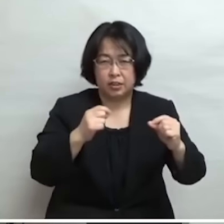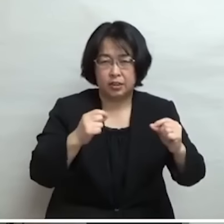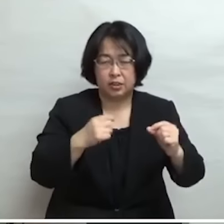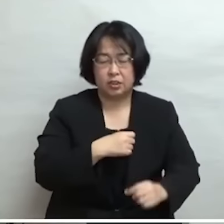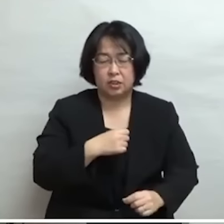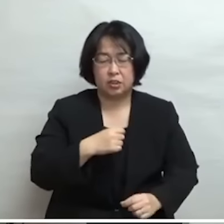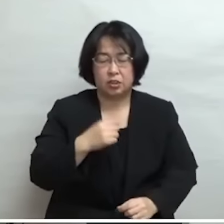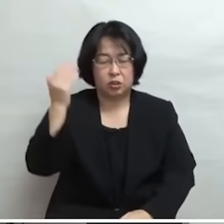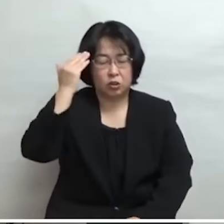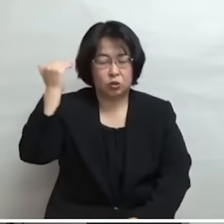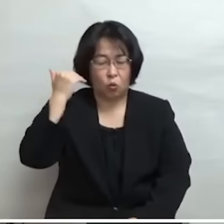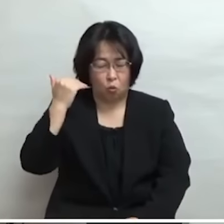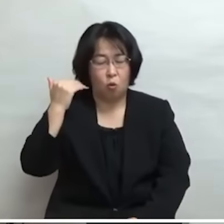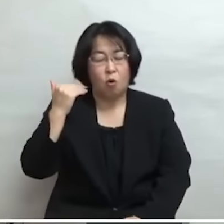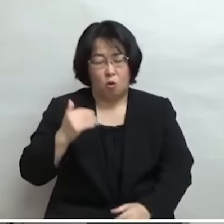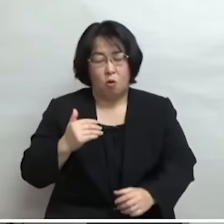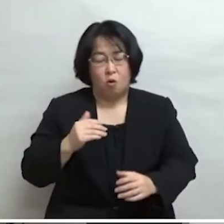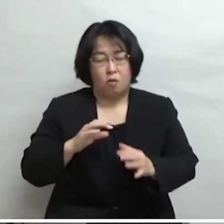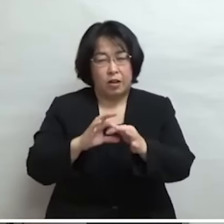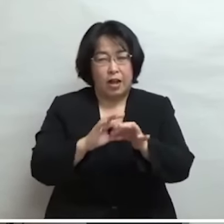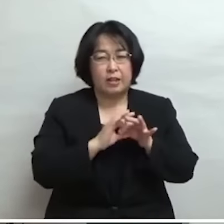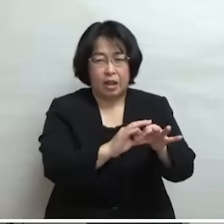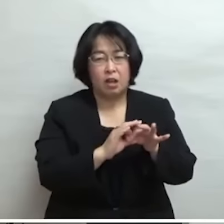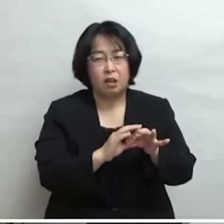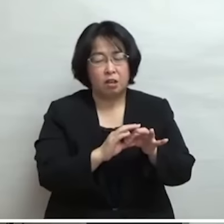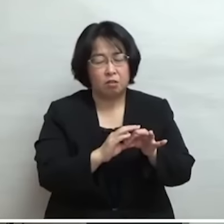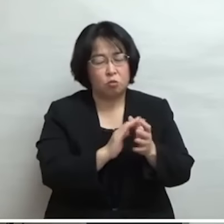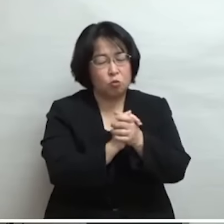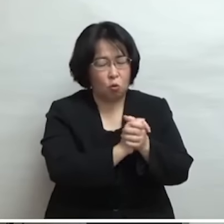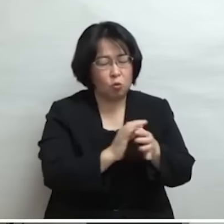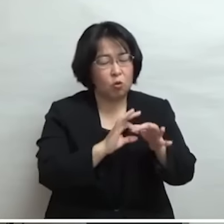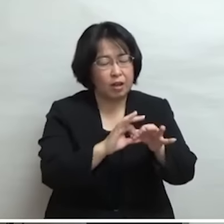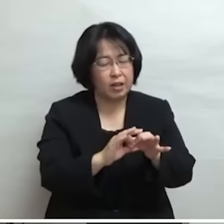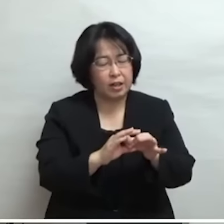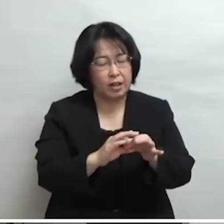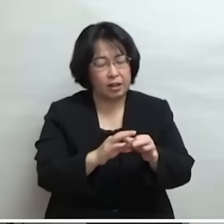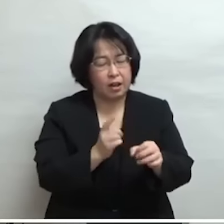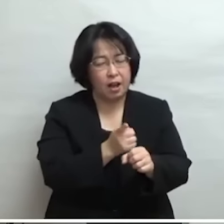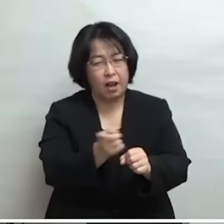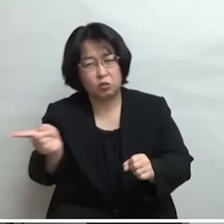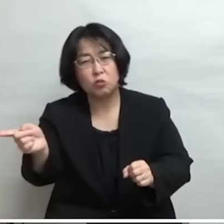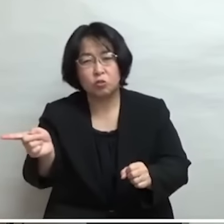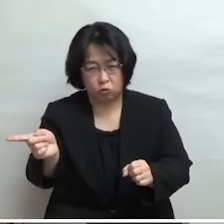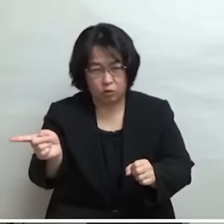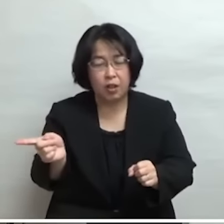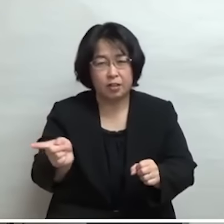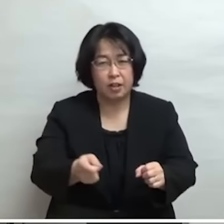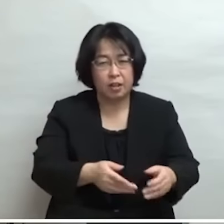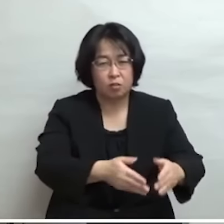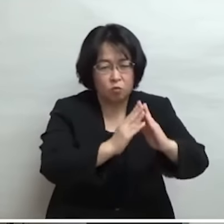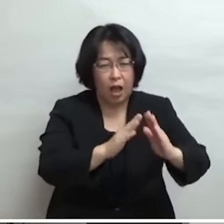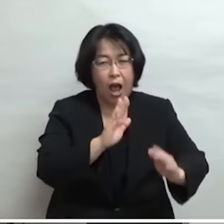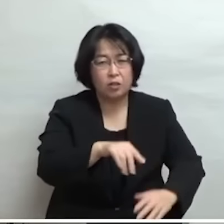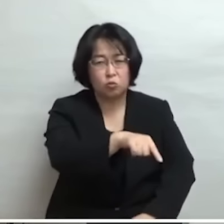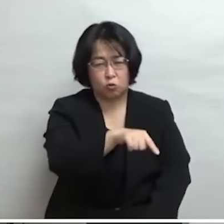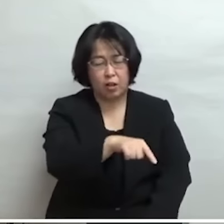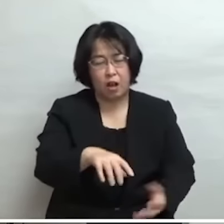日韓日朝関係、友好関係の推進というところからですね、やっぱり外れてしまって、まあ、存在自体がもう論争の対象になってしまった